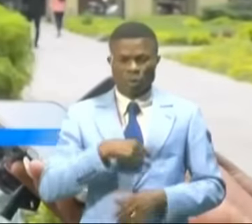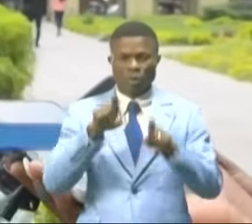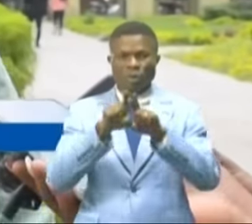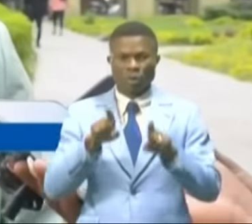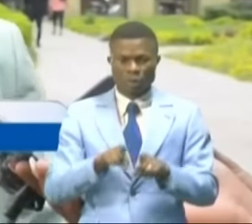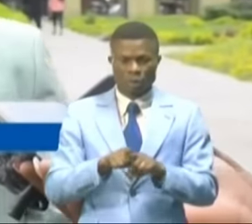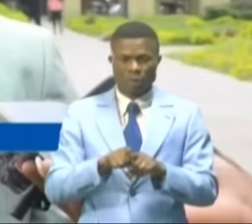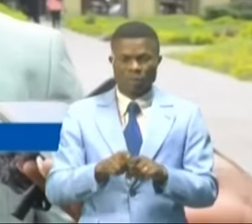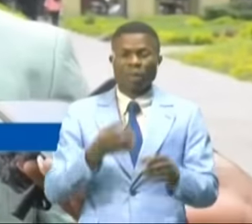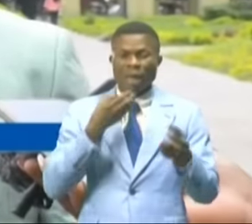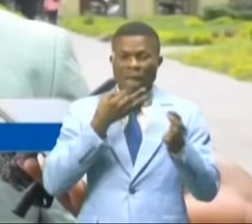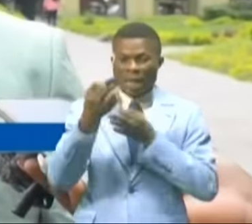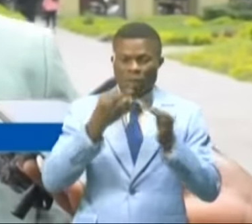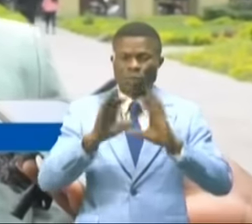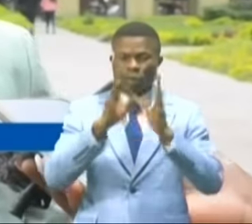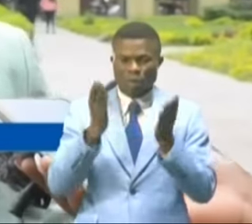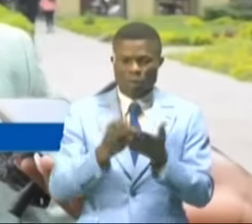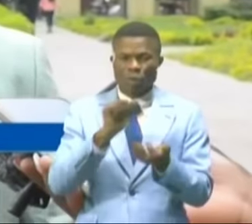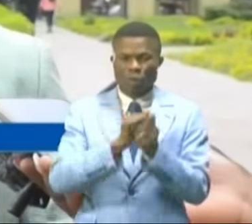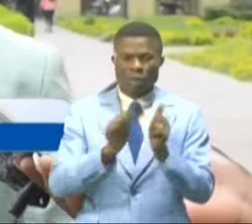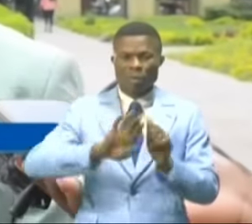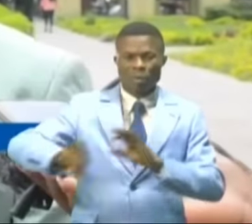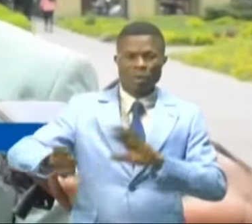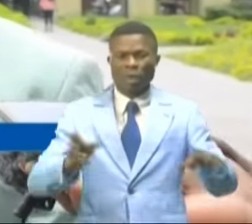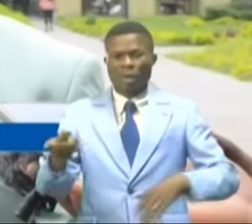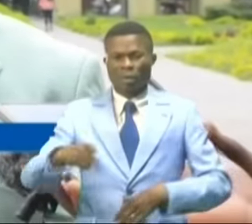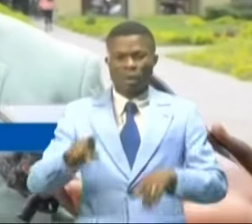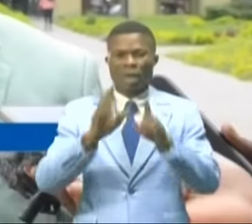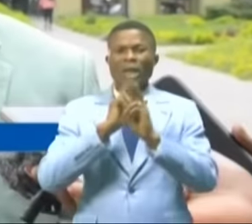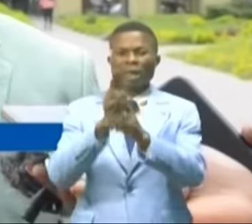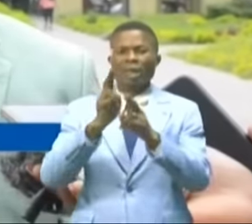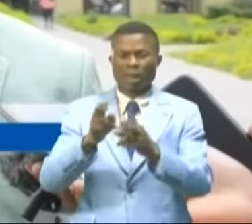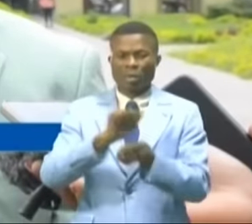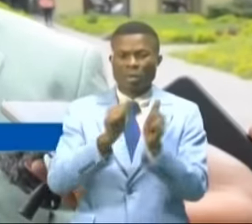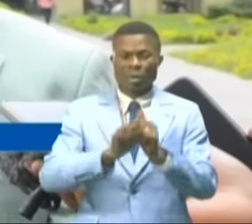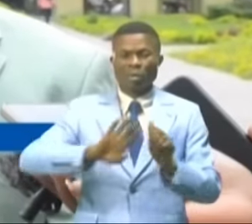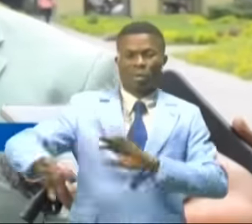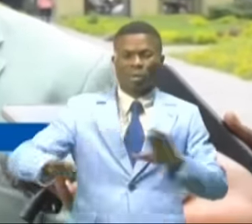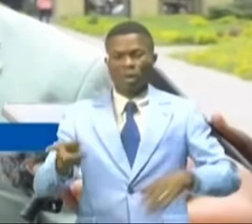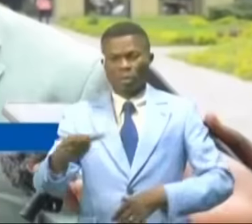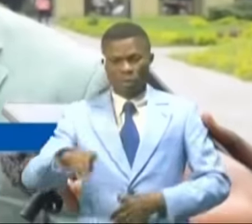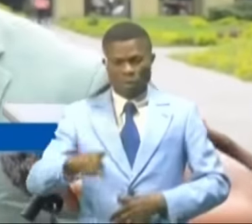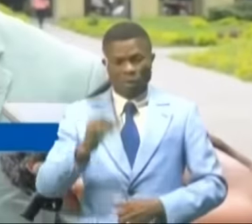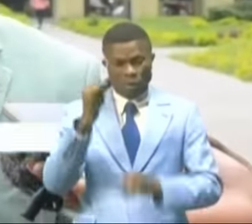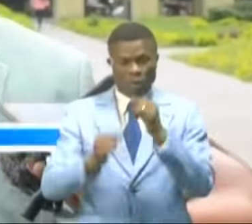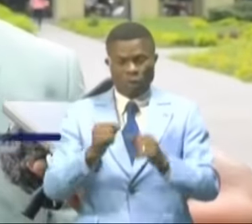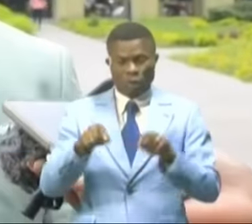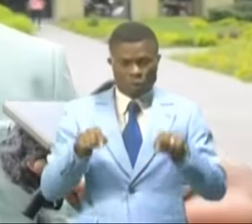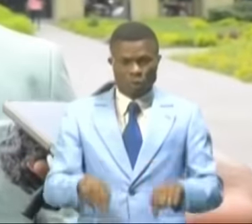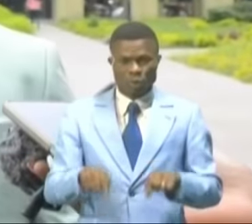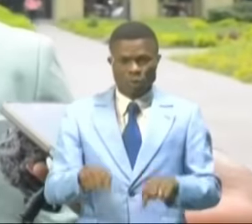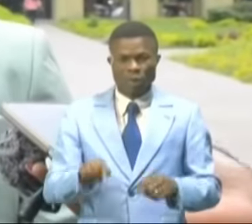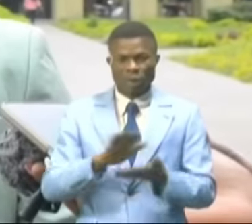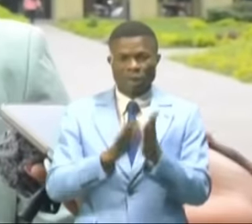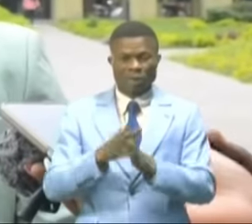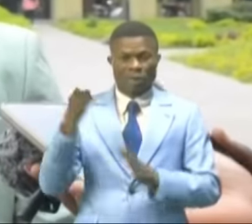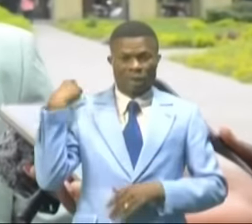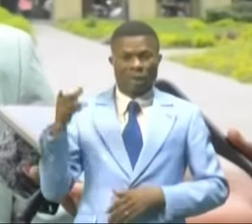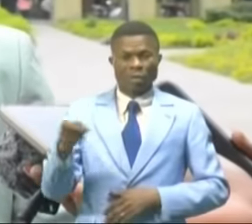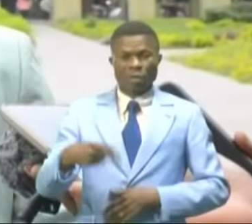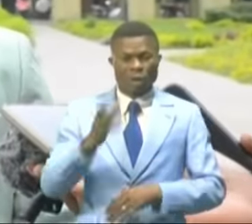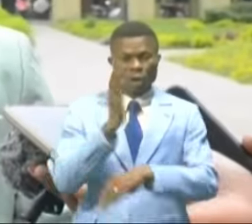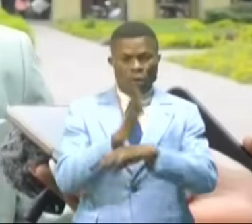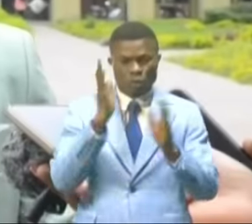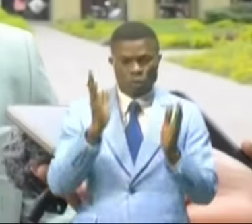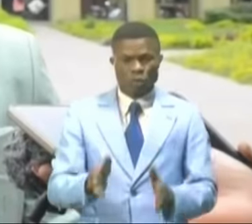les rappeler le processus de la décentralisation, faire un état des lieux de la décentralisation, parce que s'ils sont aujourd'hui là comme